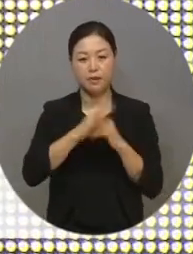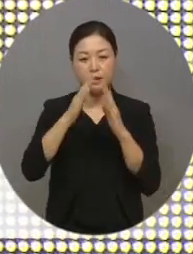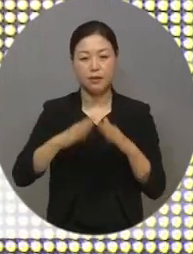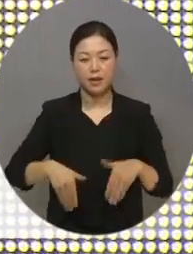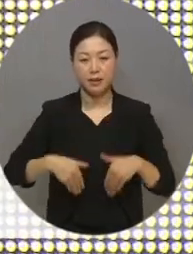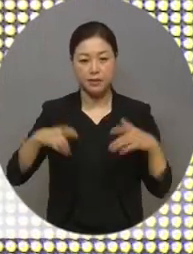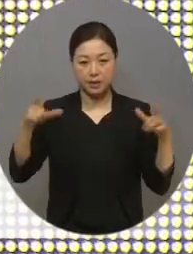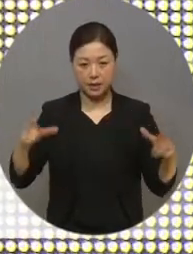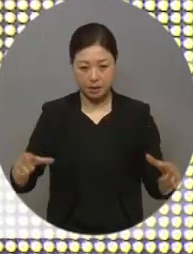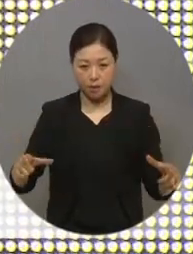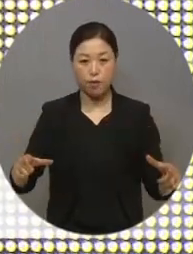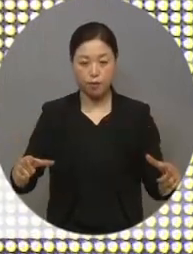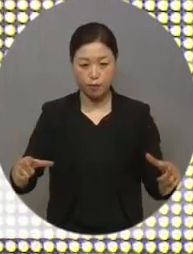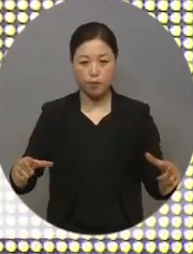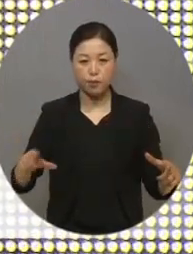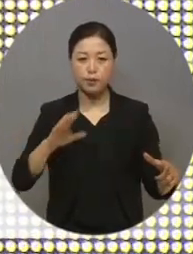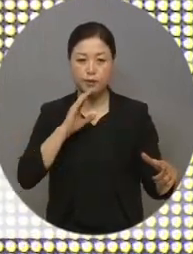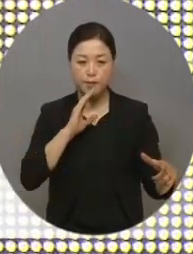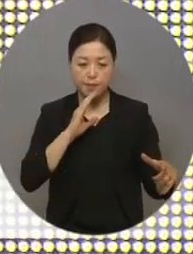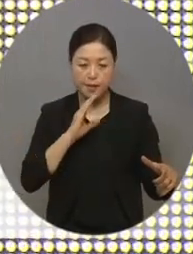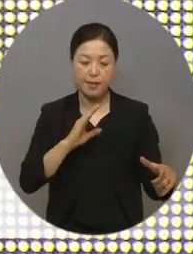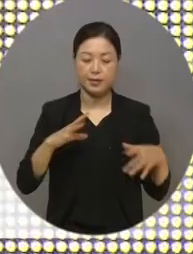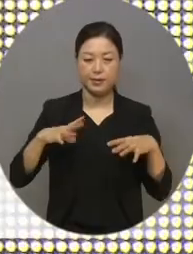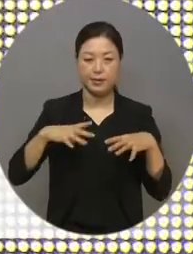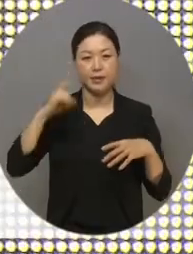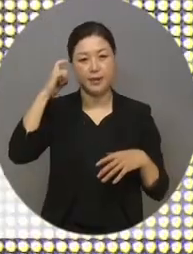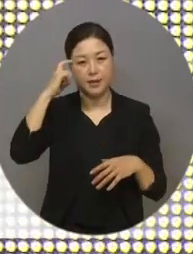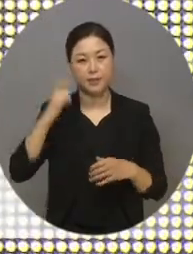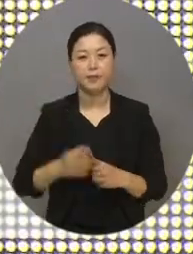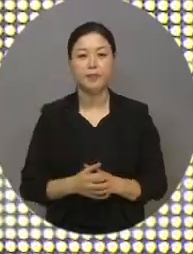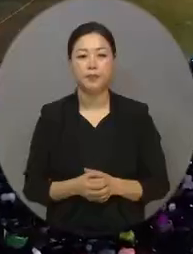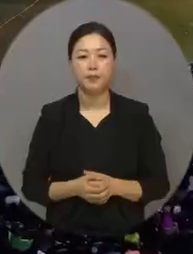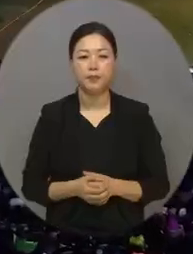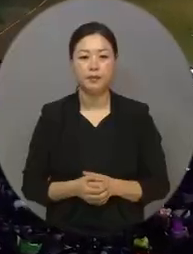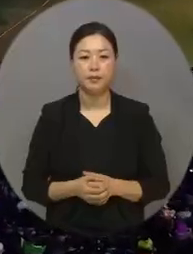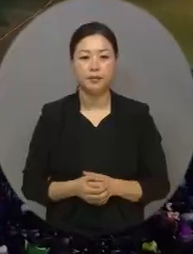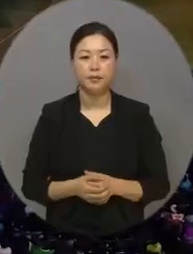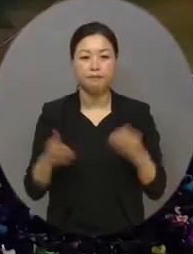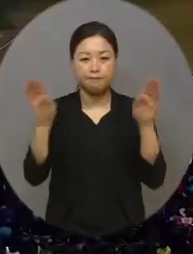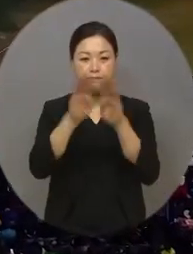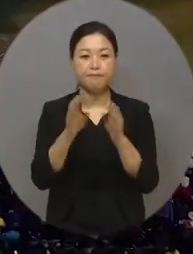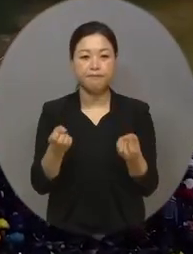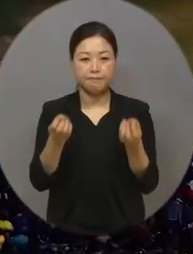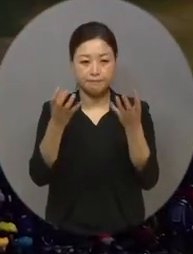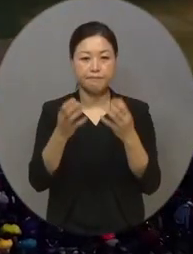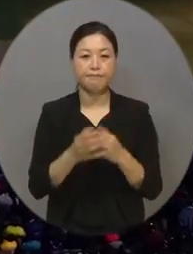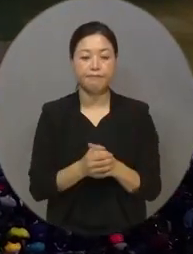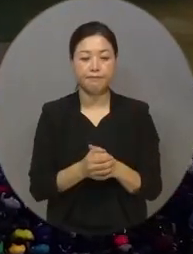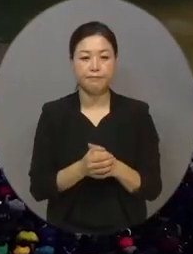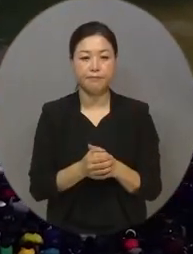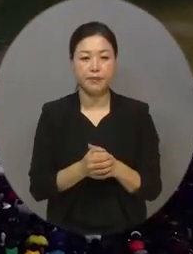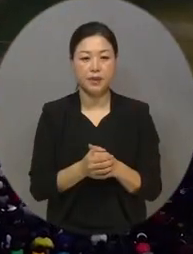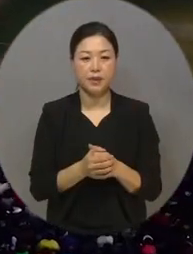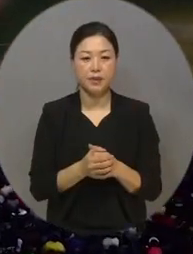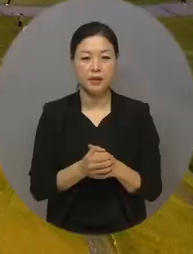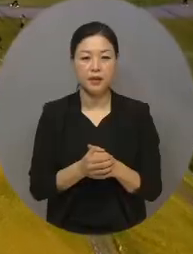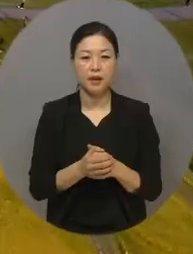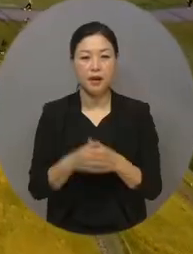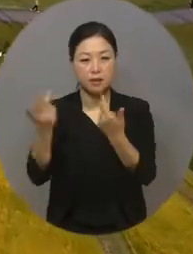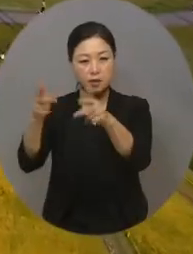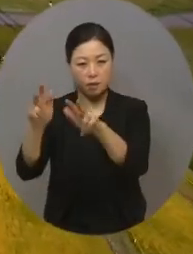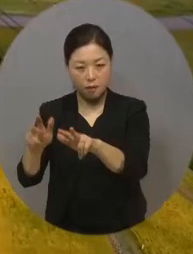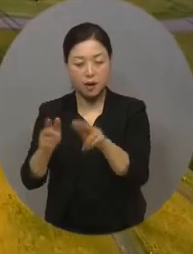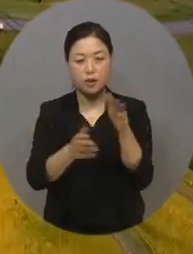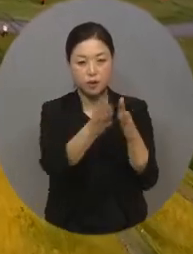우리 전라남 도민들도 대단히 자랑스럽게 생각합니다. 폐막식은 박람회장과 도심을 연결하며